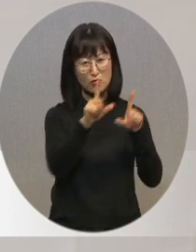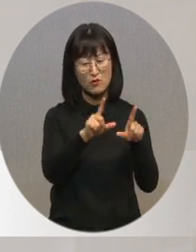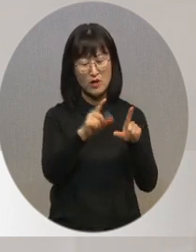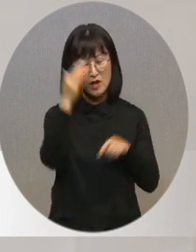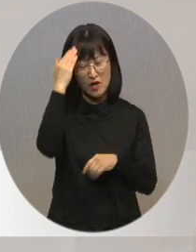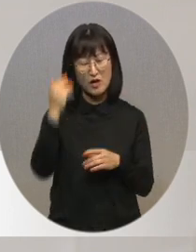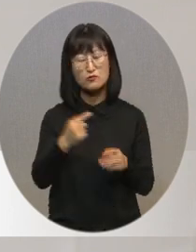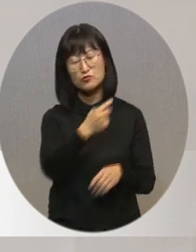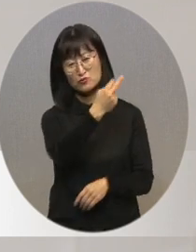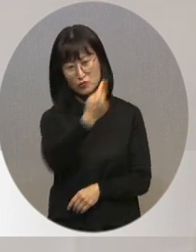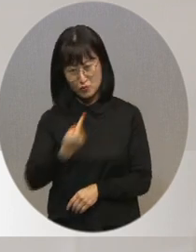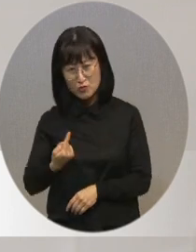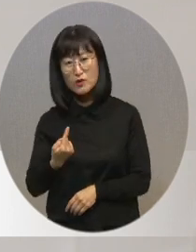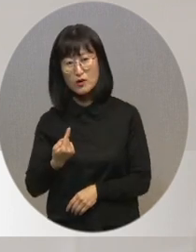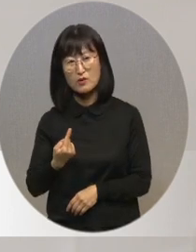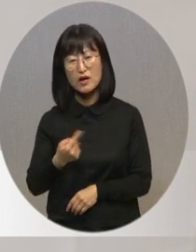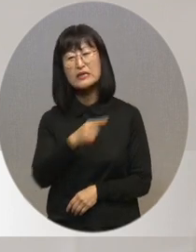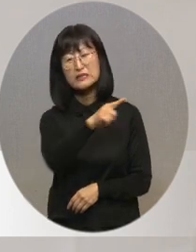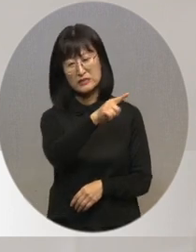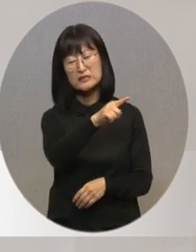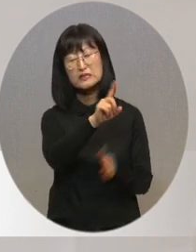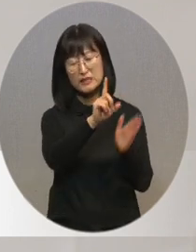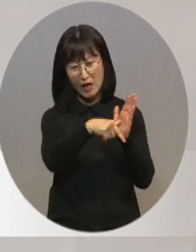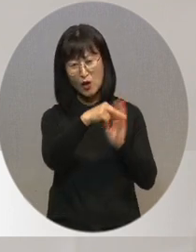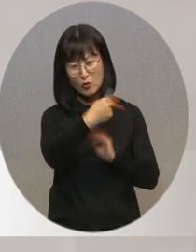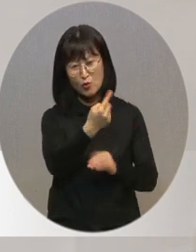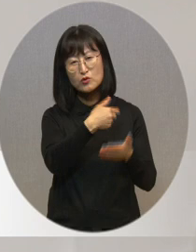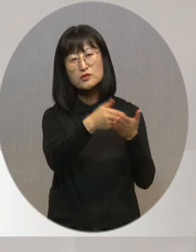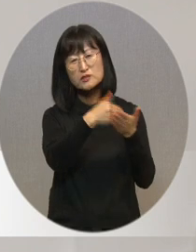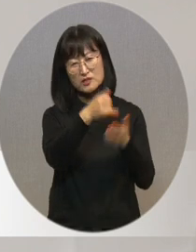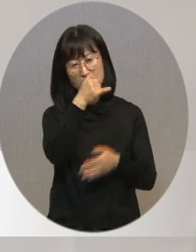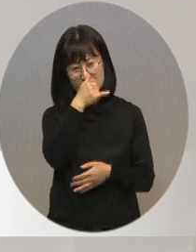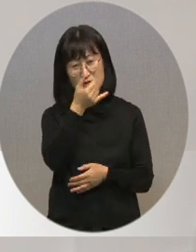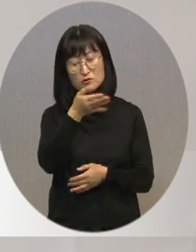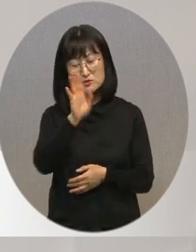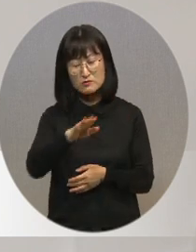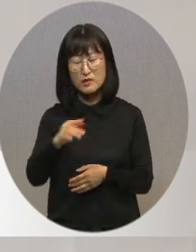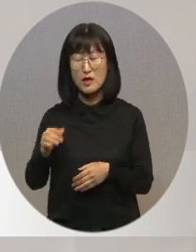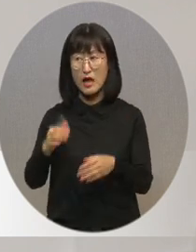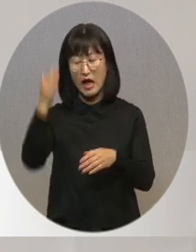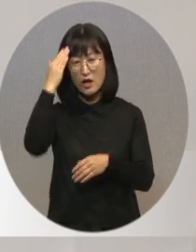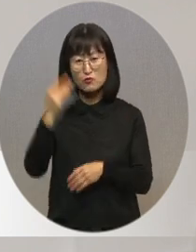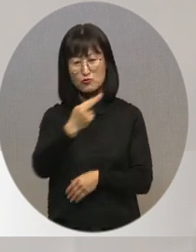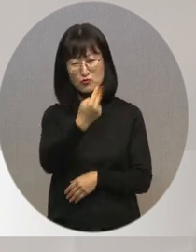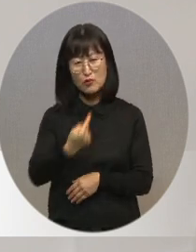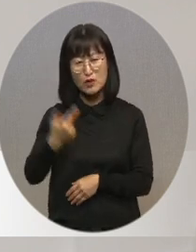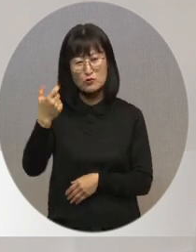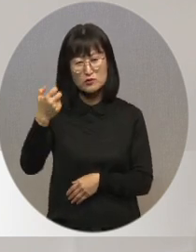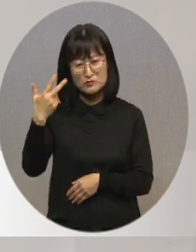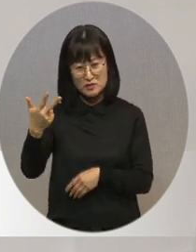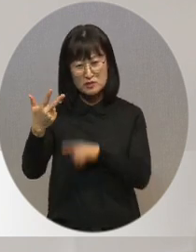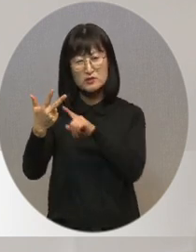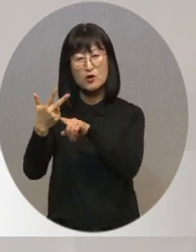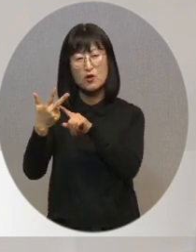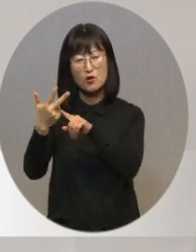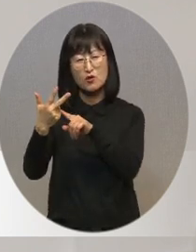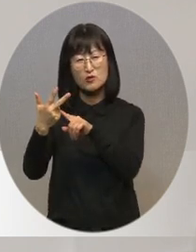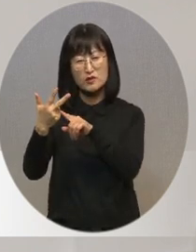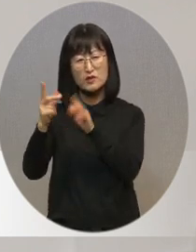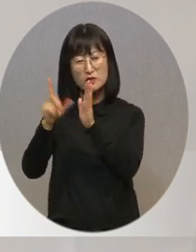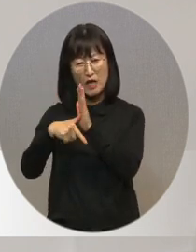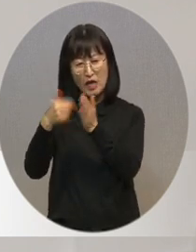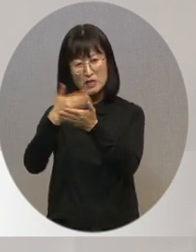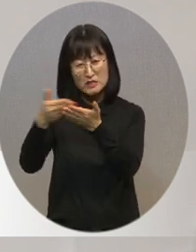그때 월남전선에서 그림을 그렸죠. 귀국을 해가지고 67년에 50원짜리